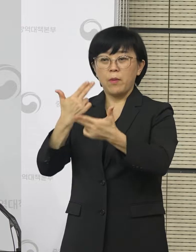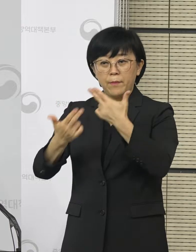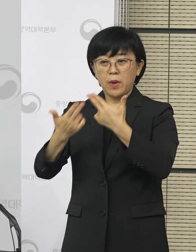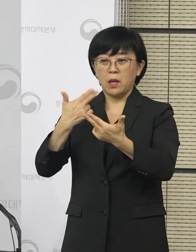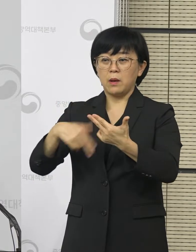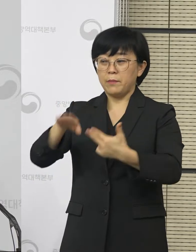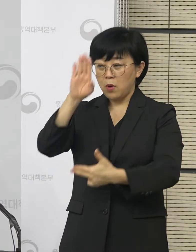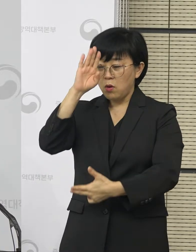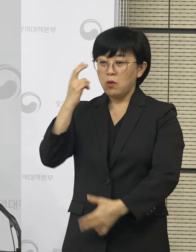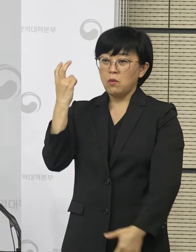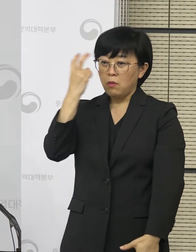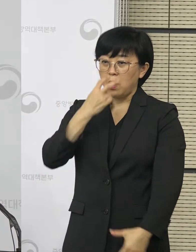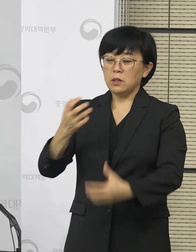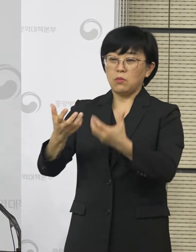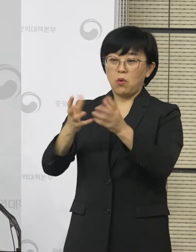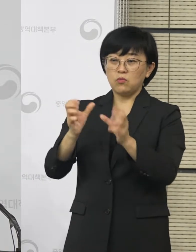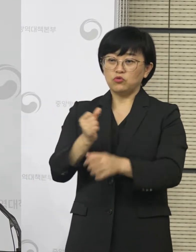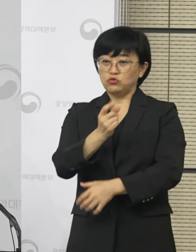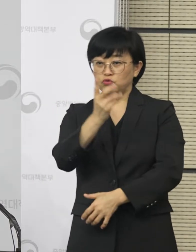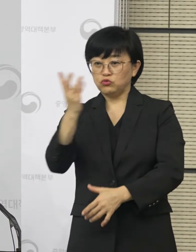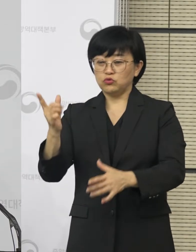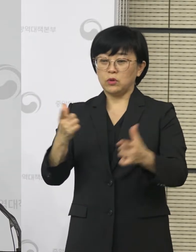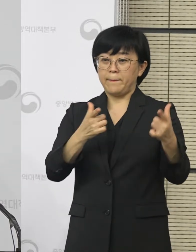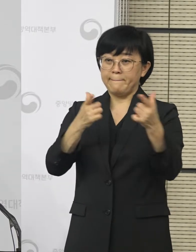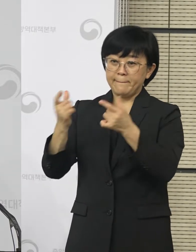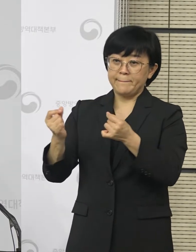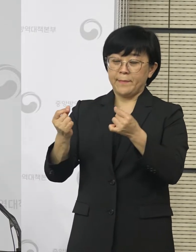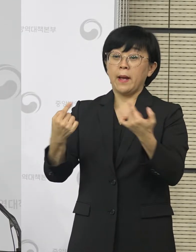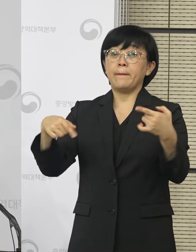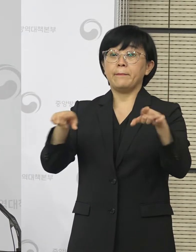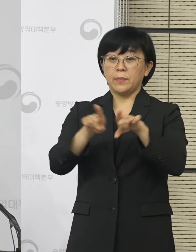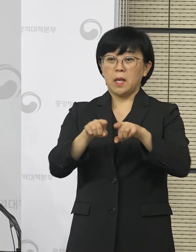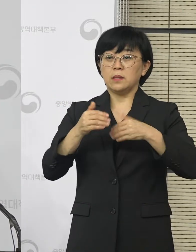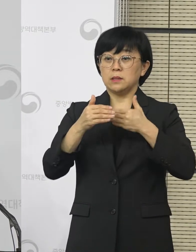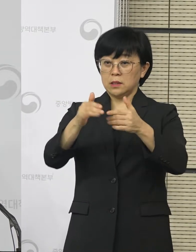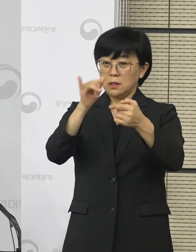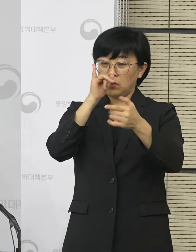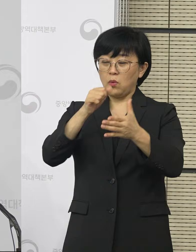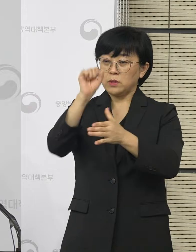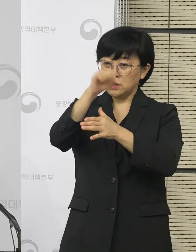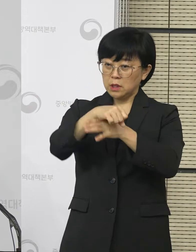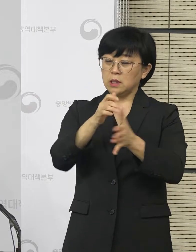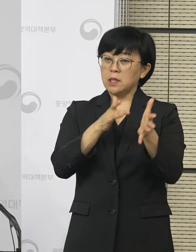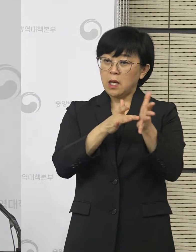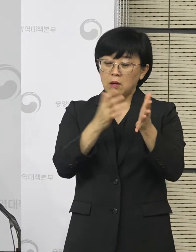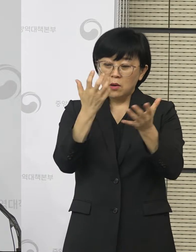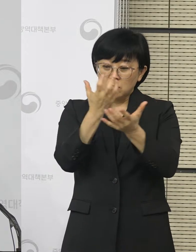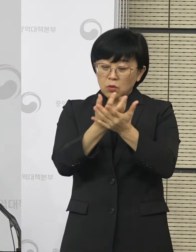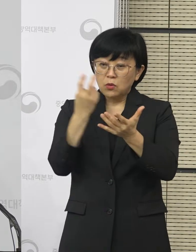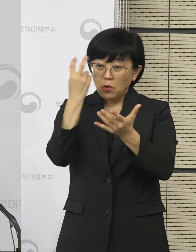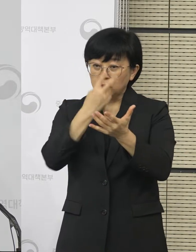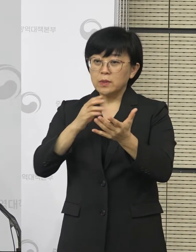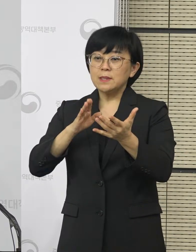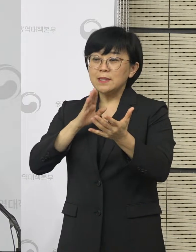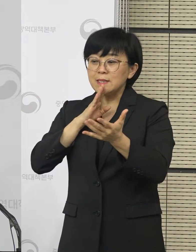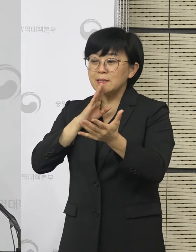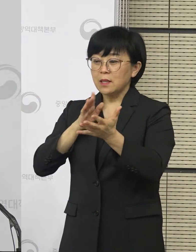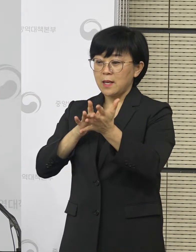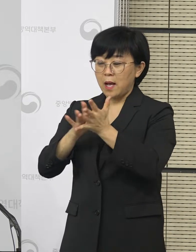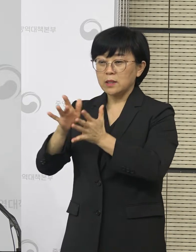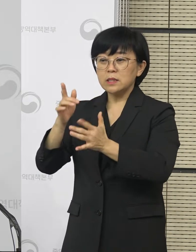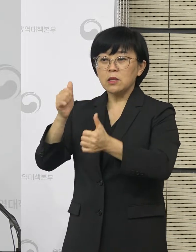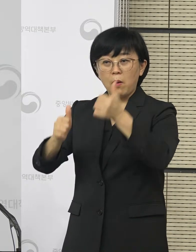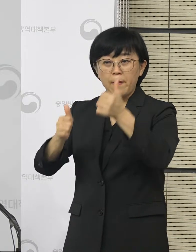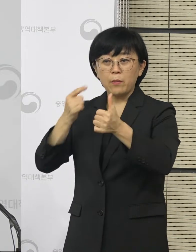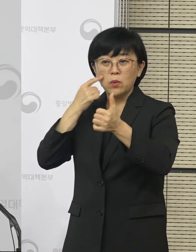대한임상검사정도관리협회 그리고 질병관리본부 식품의약품안전처가 공동으로 진행하였으며 승인된 제품은 문서 검토와